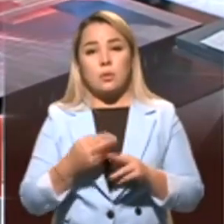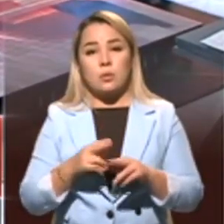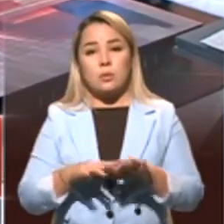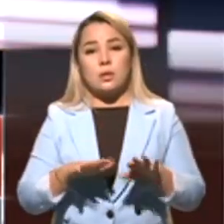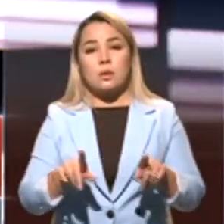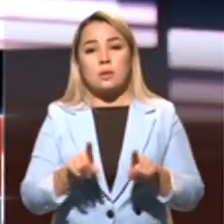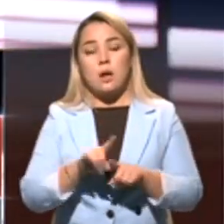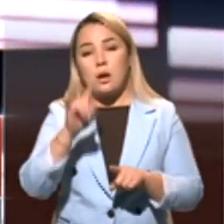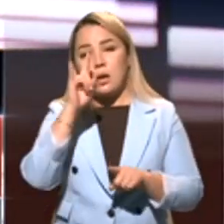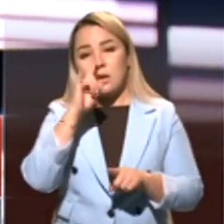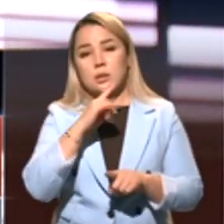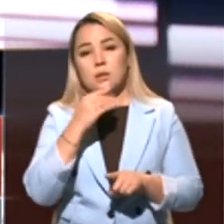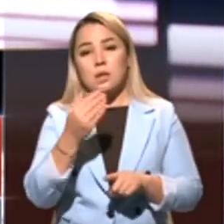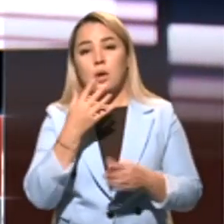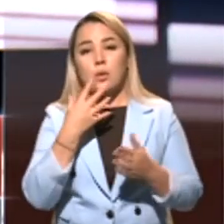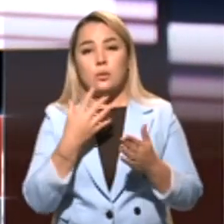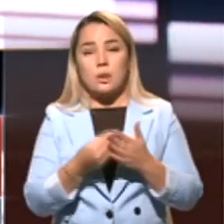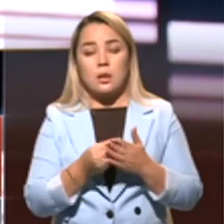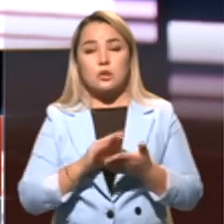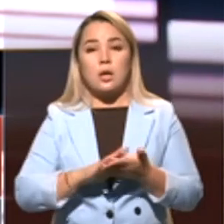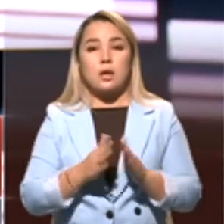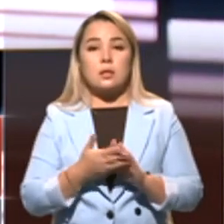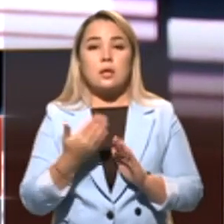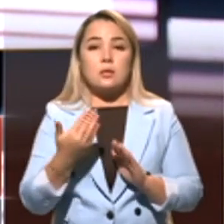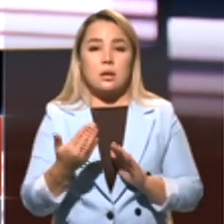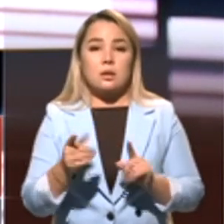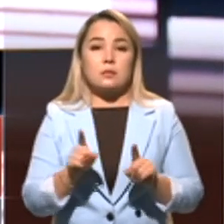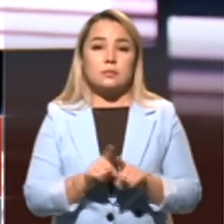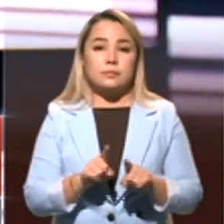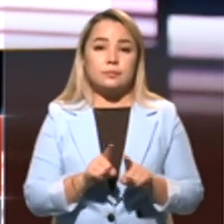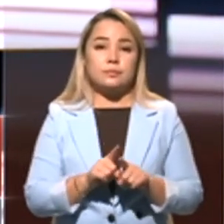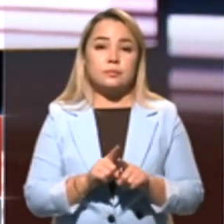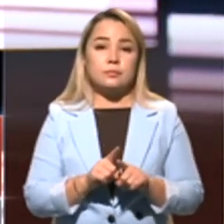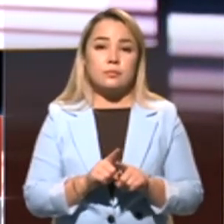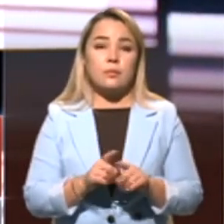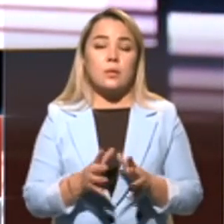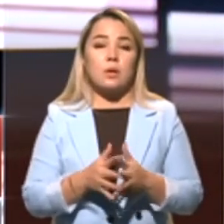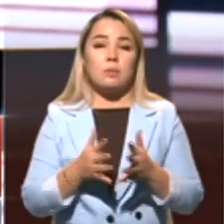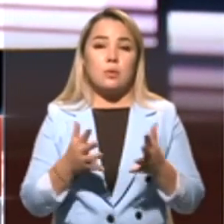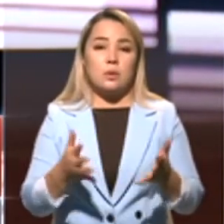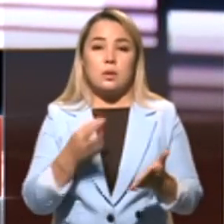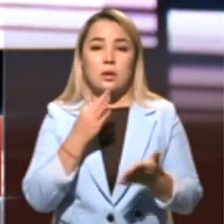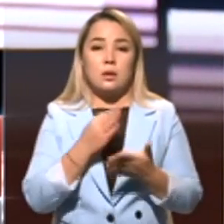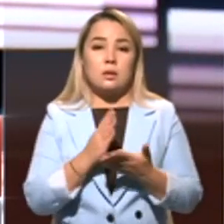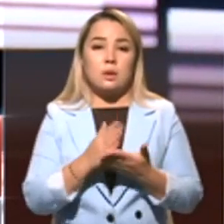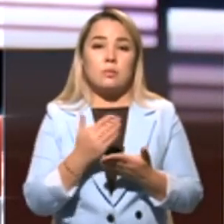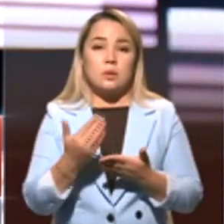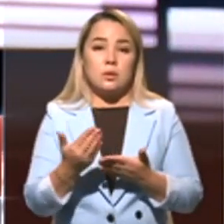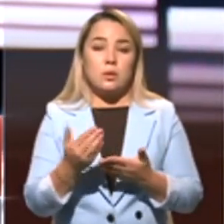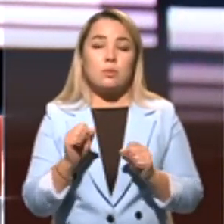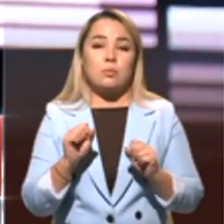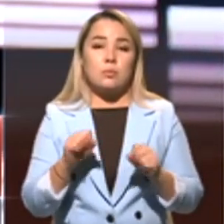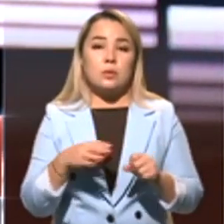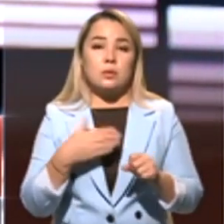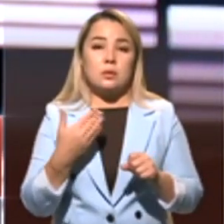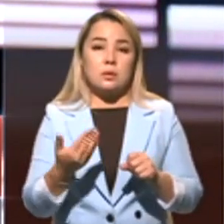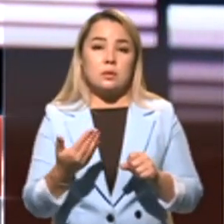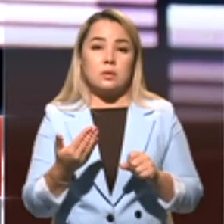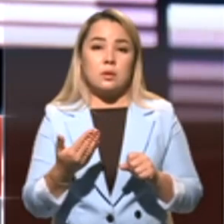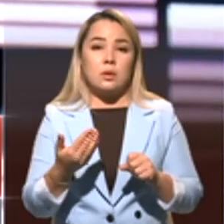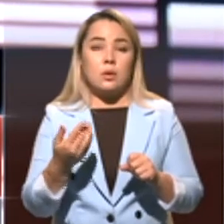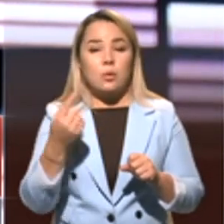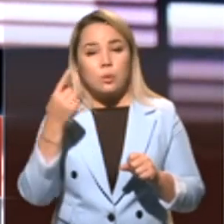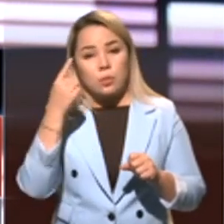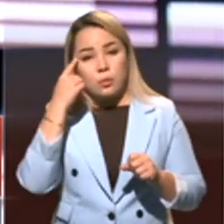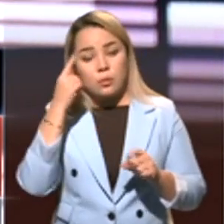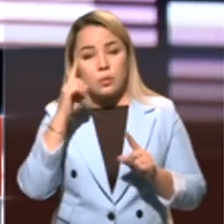бір Қазақстанның осы жағдайда енді сондай алаң ұсынып мүмкін бір ой